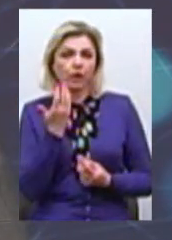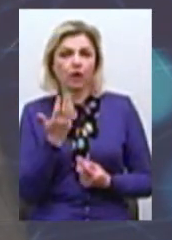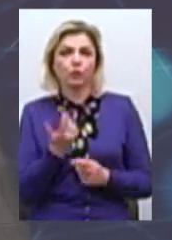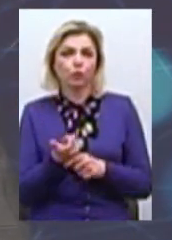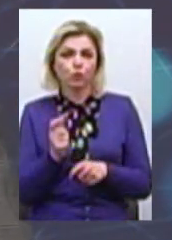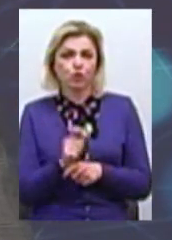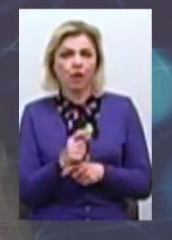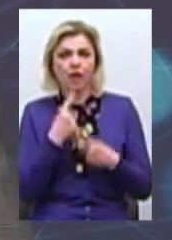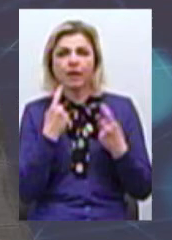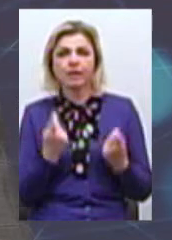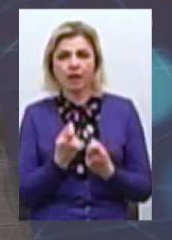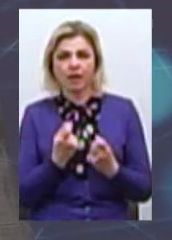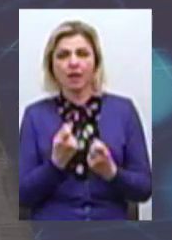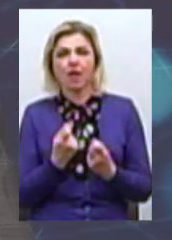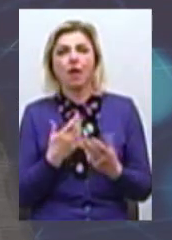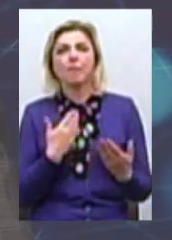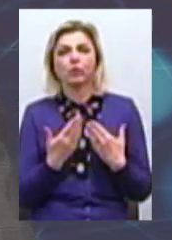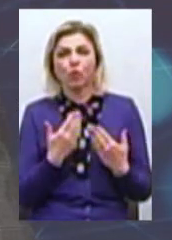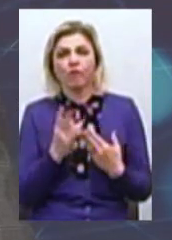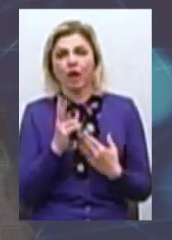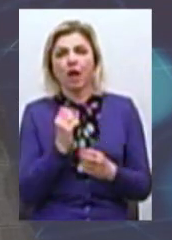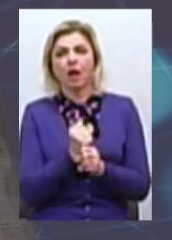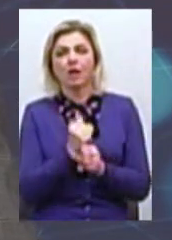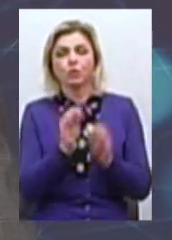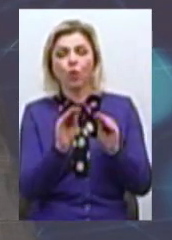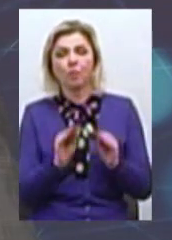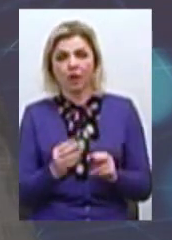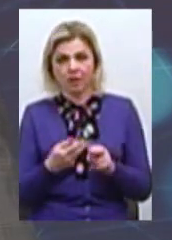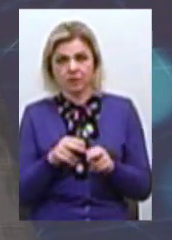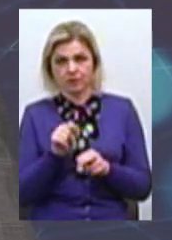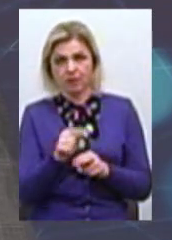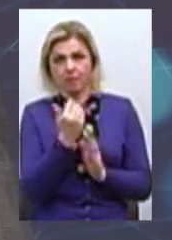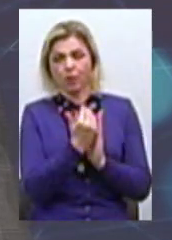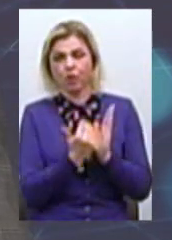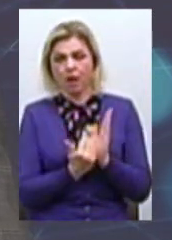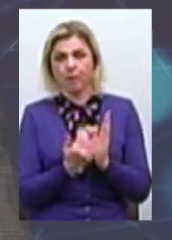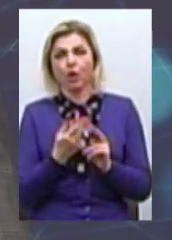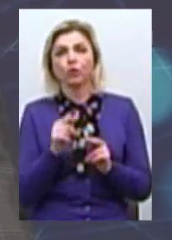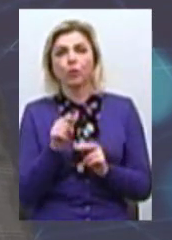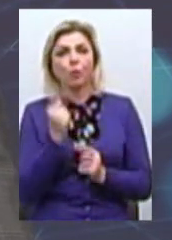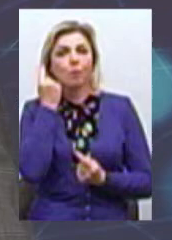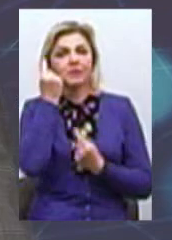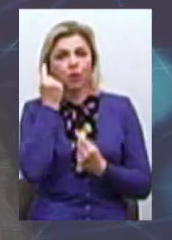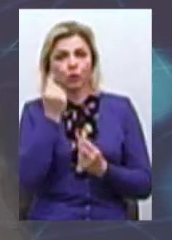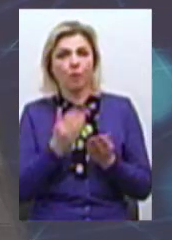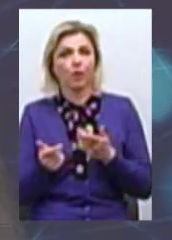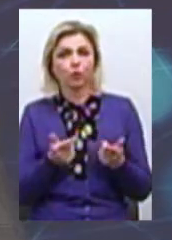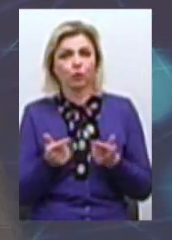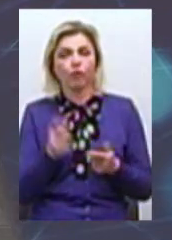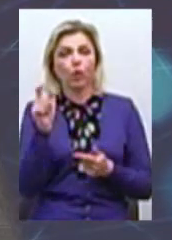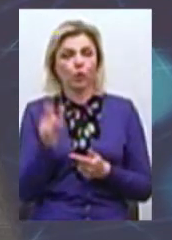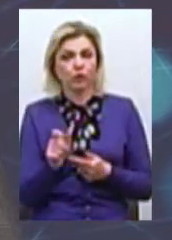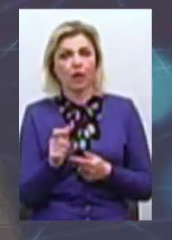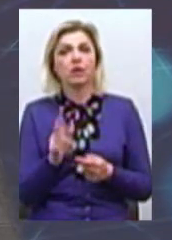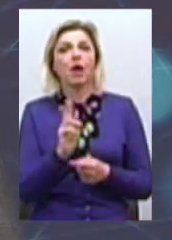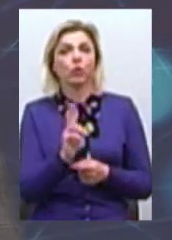дуже ретельно підходили до розробки цієї програми. Тому психологічна підготовка людини, яка